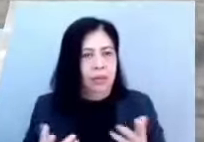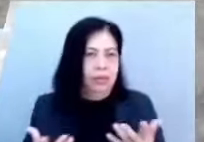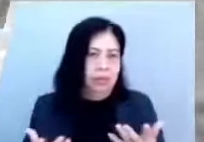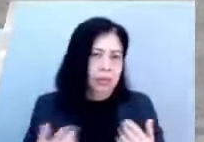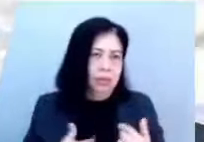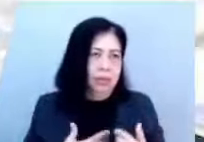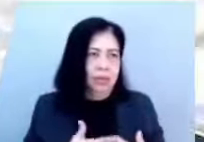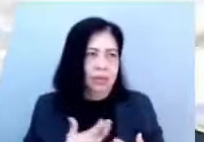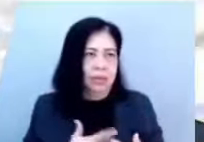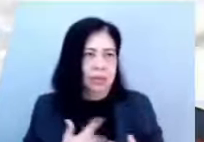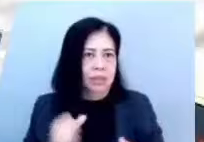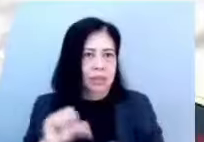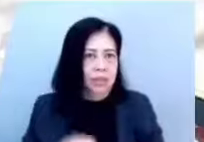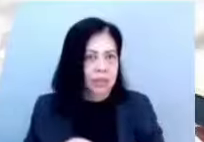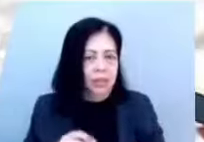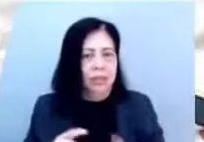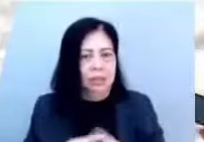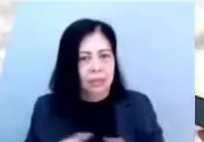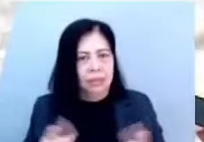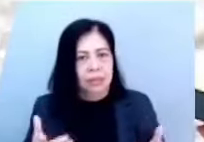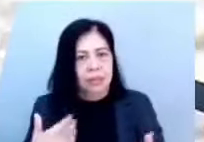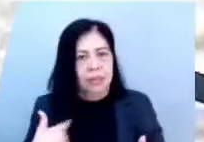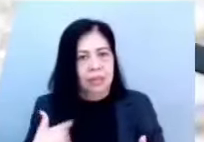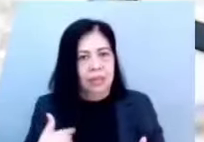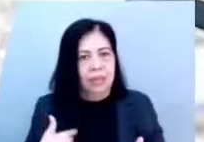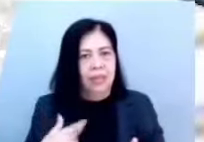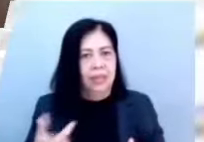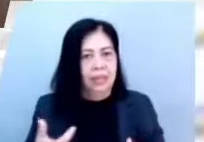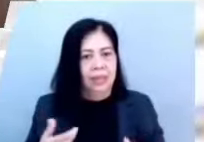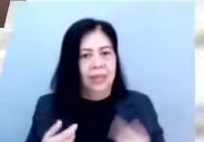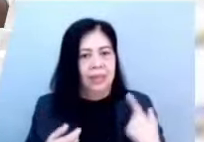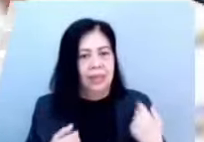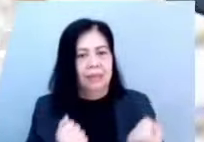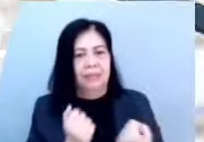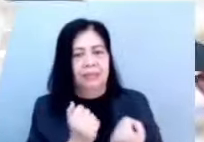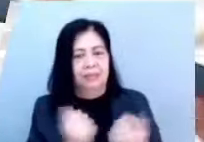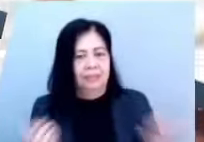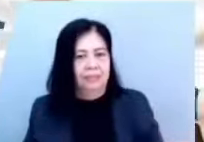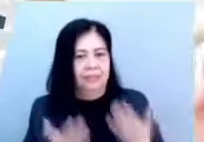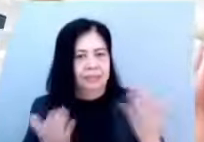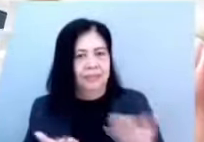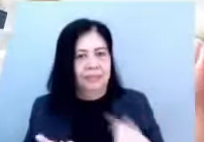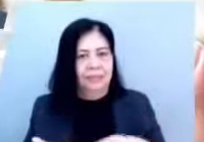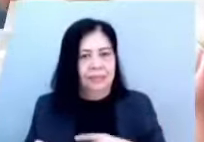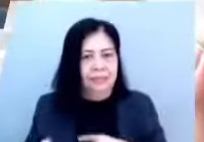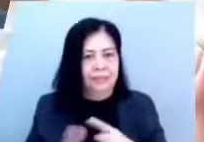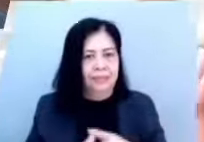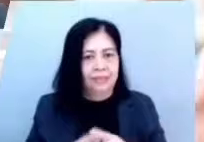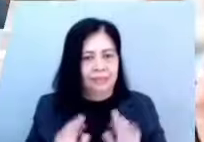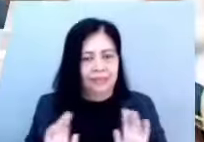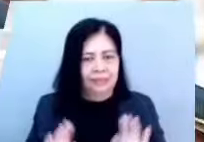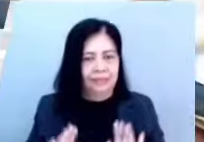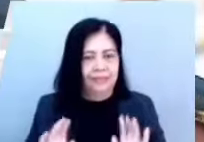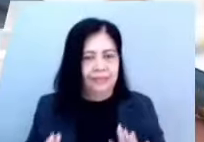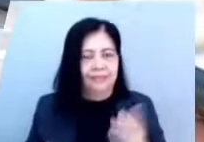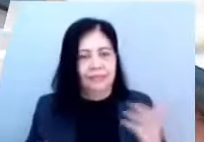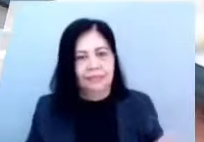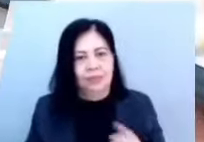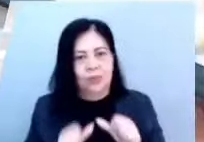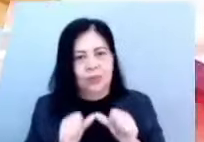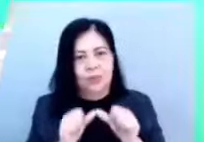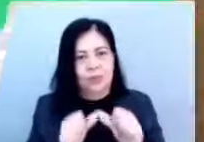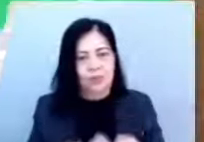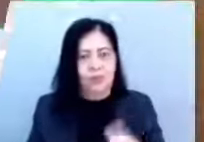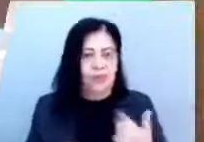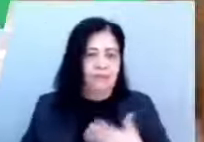kami. Pero syempre po, meron kaming third man na lagi nagpapasaya sa amin, then nagmo-motivate sa amin para tuloy-tuloy lang ang saya ng